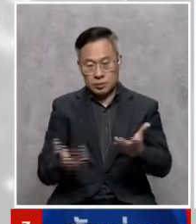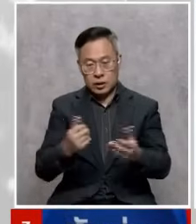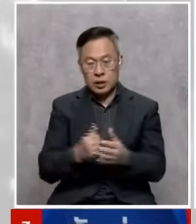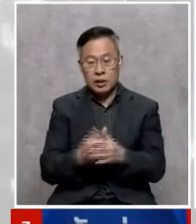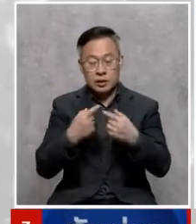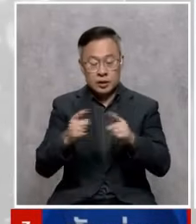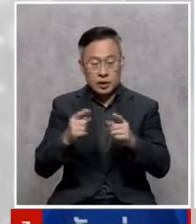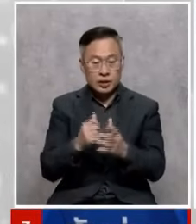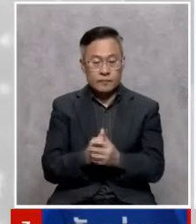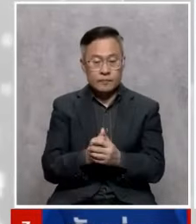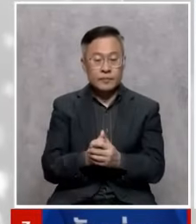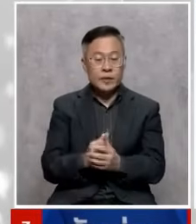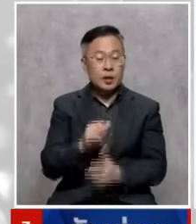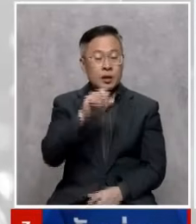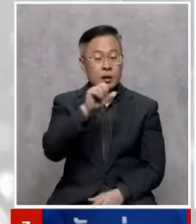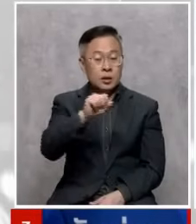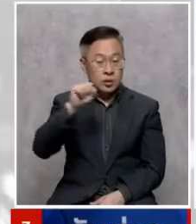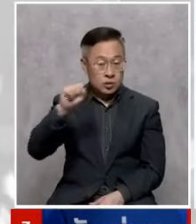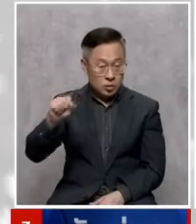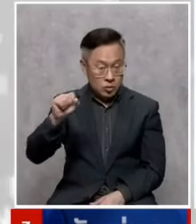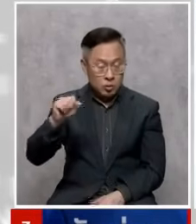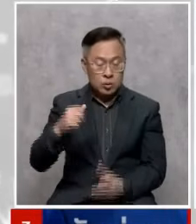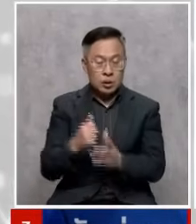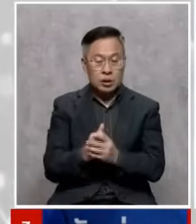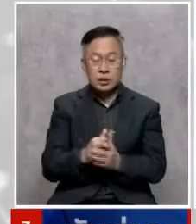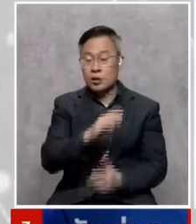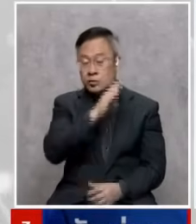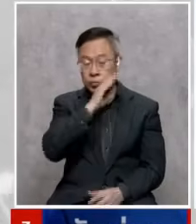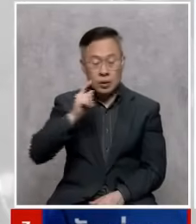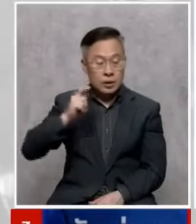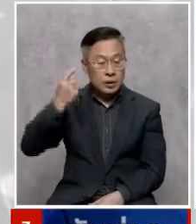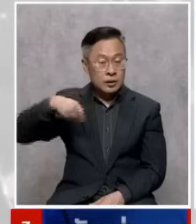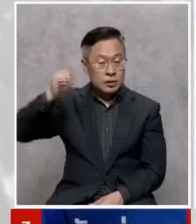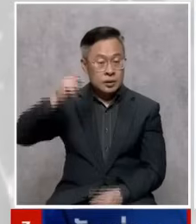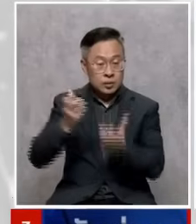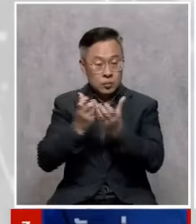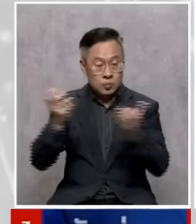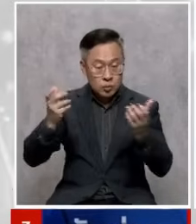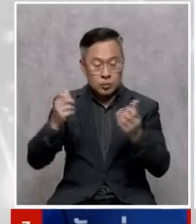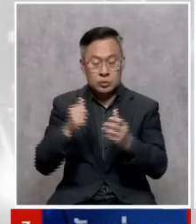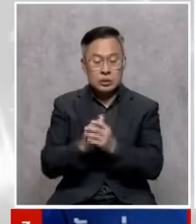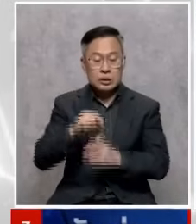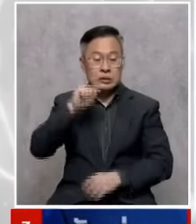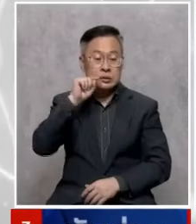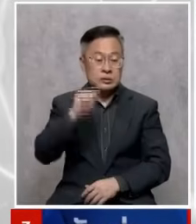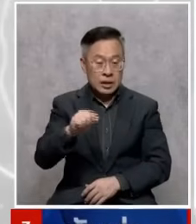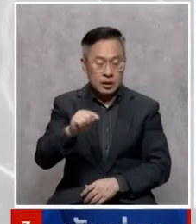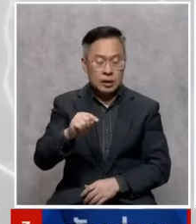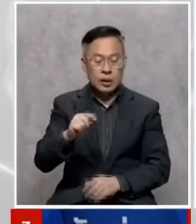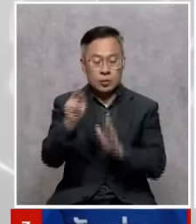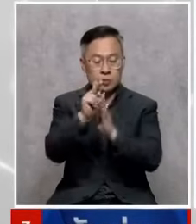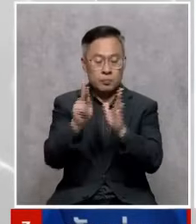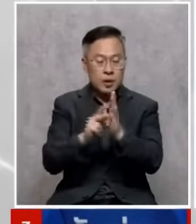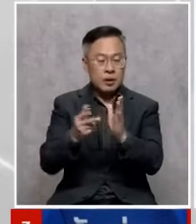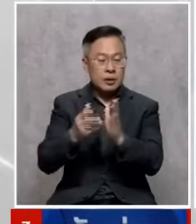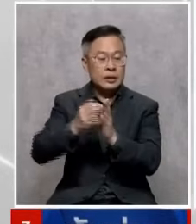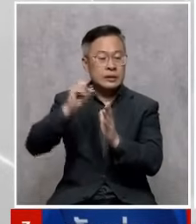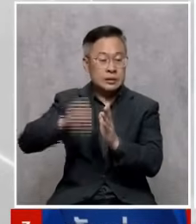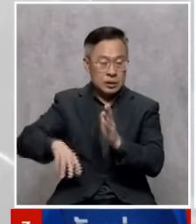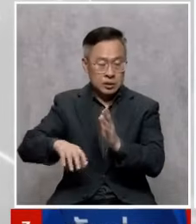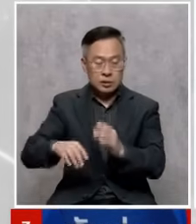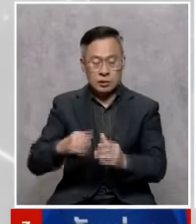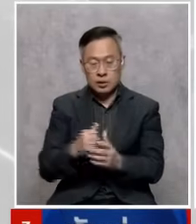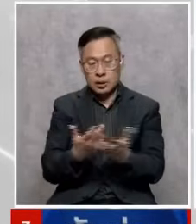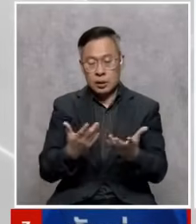เสียงพรรคร่วมรัฐบาลแตกคุณเศรษฐาก็ไม่มีเหตุผลที่ต้องลาออกเพราะพรรคร่วมไม่ได้เสียงแตกแต่ถ้าไม่ผ่านเพราะเสียง